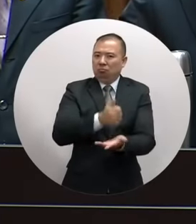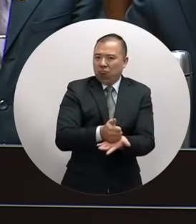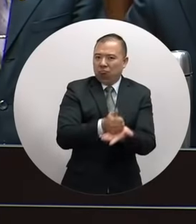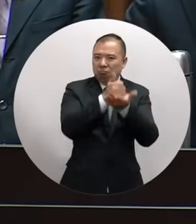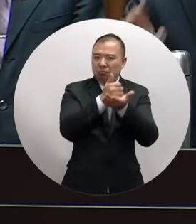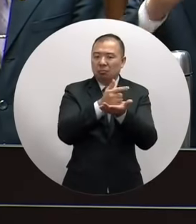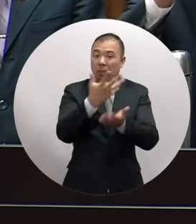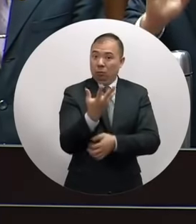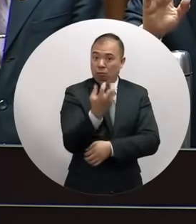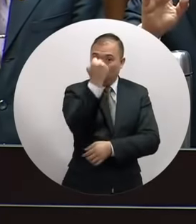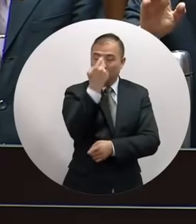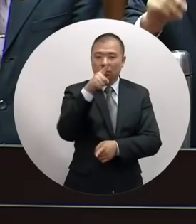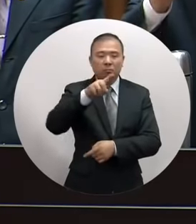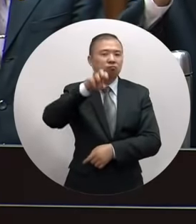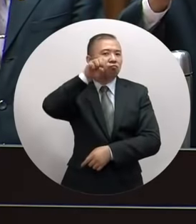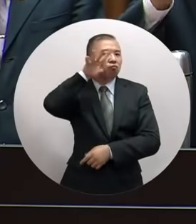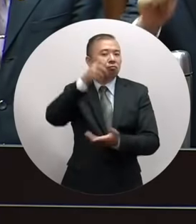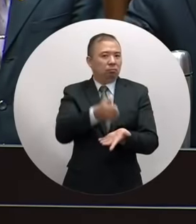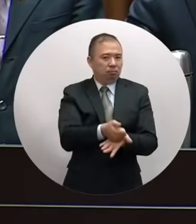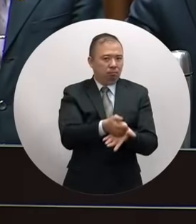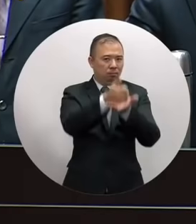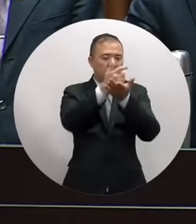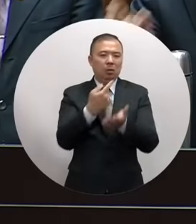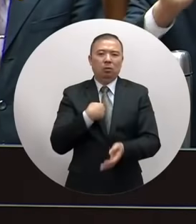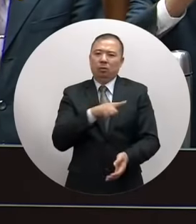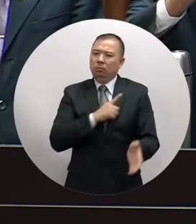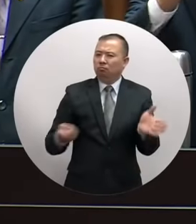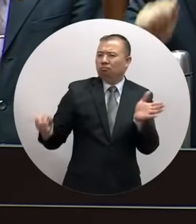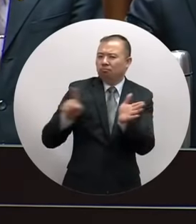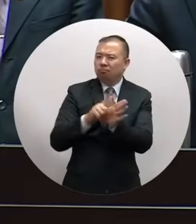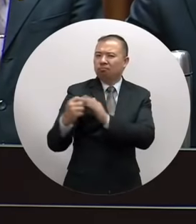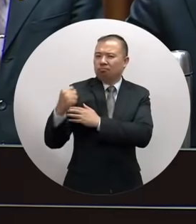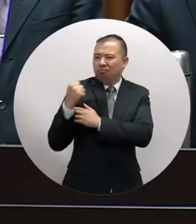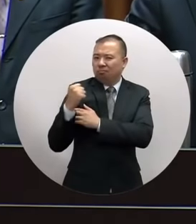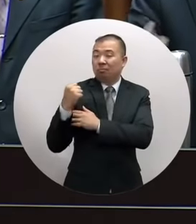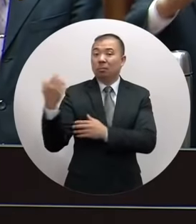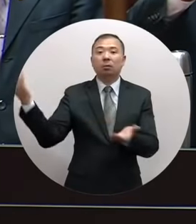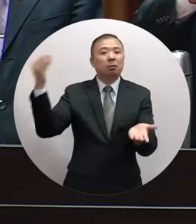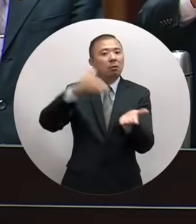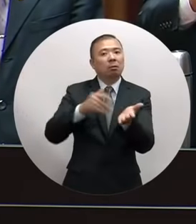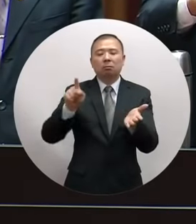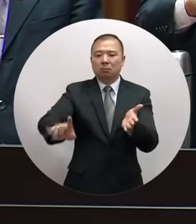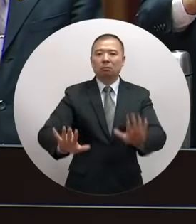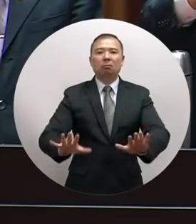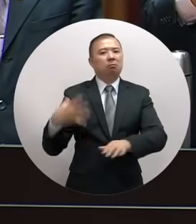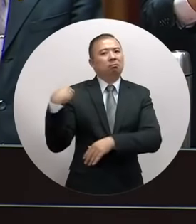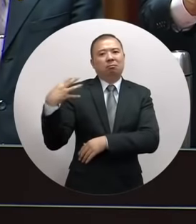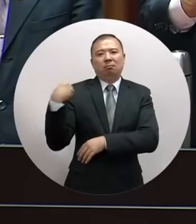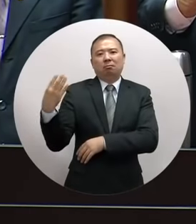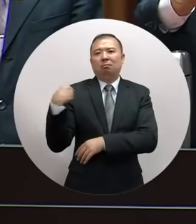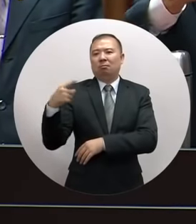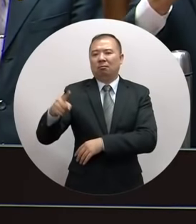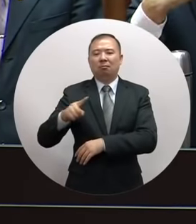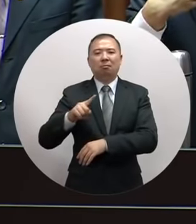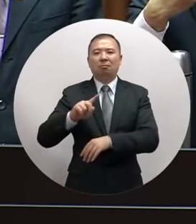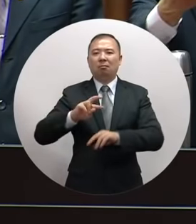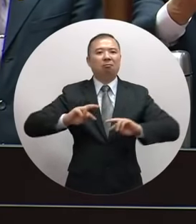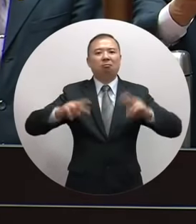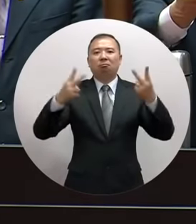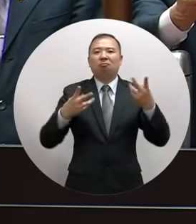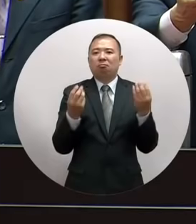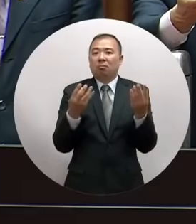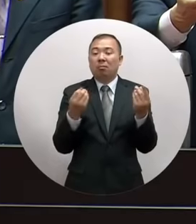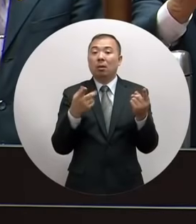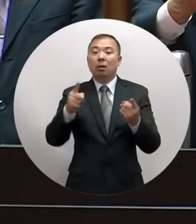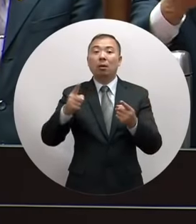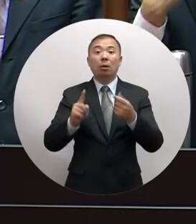我一辈子都努力，而且持续不断， 我知道 始终不变。 所以院长， 很多事情上委员你碰到的